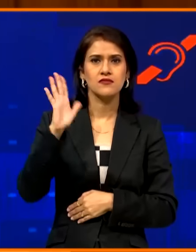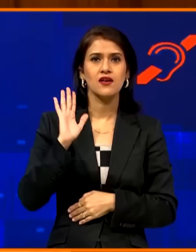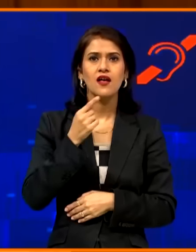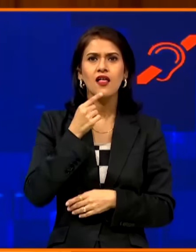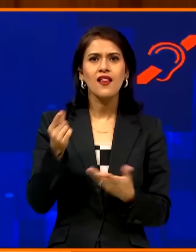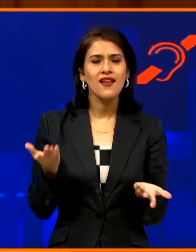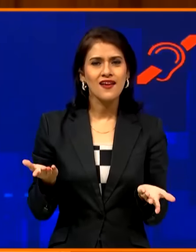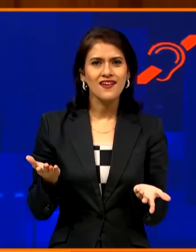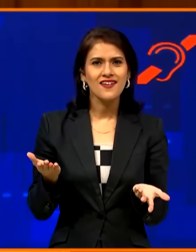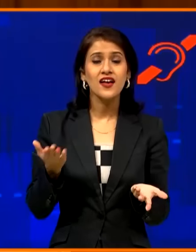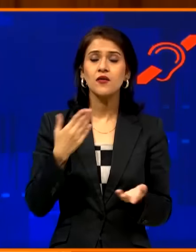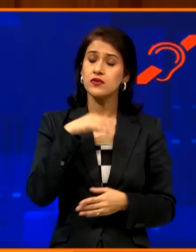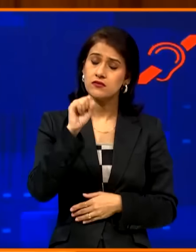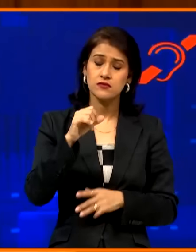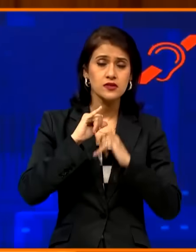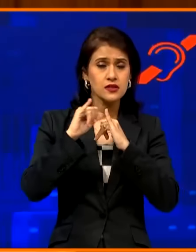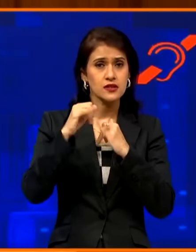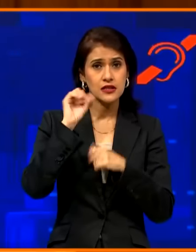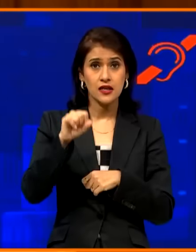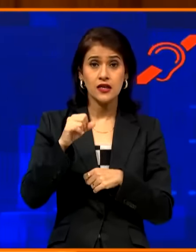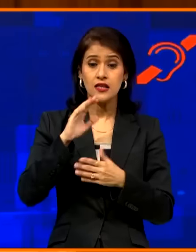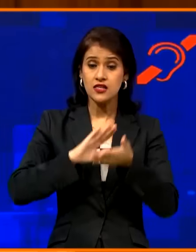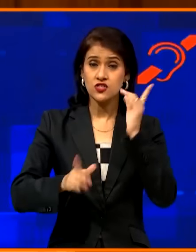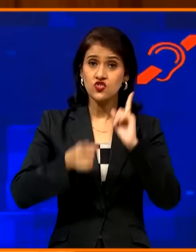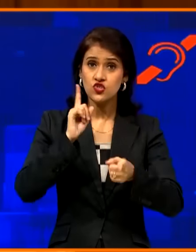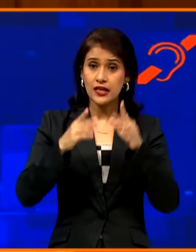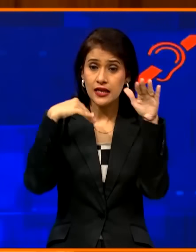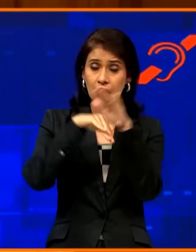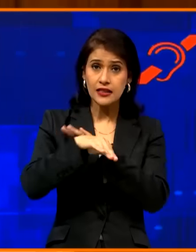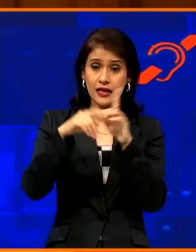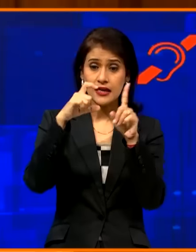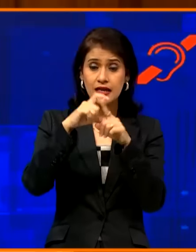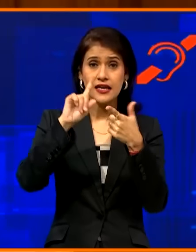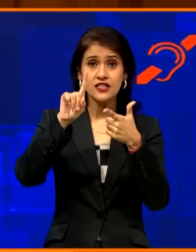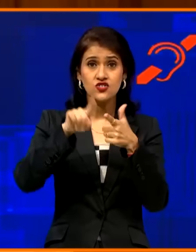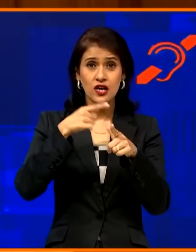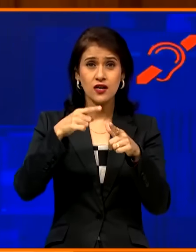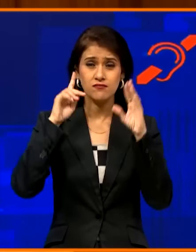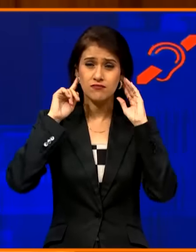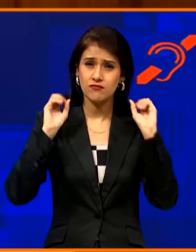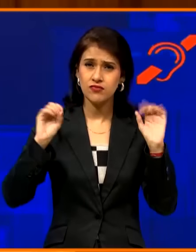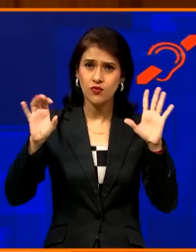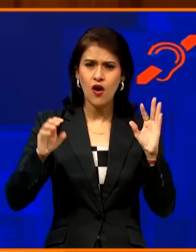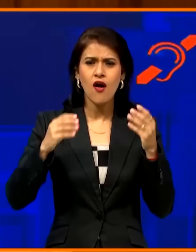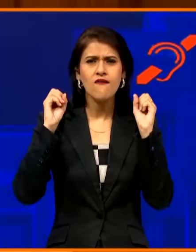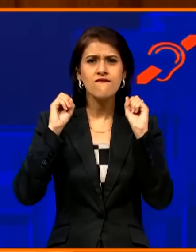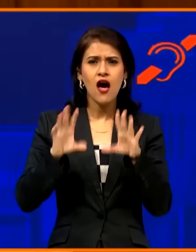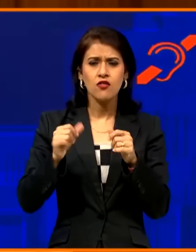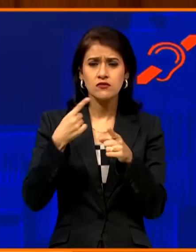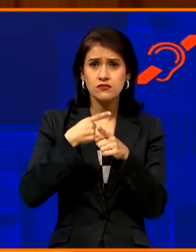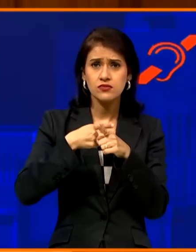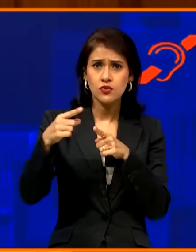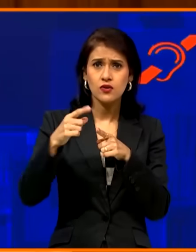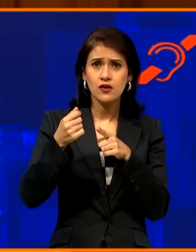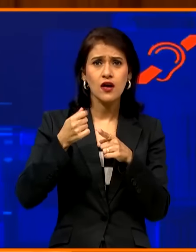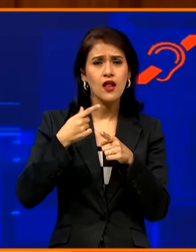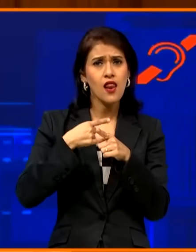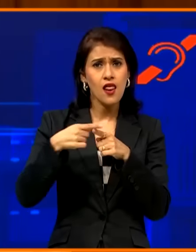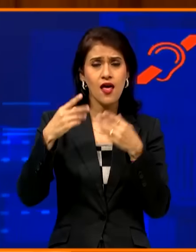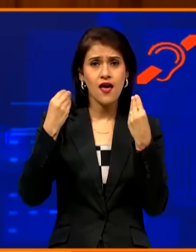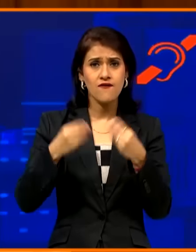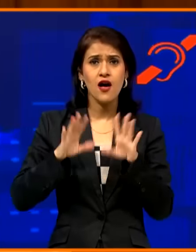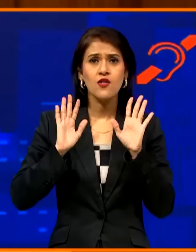के जिस शादी में डीजे होगा जिस शादी में जरूरत से ज्यादा खर्चा किया जाएगा जिस शादी में जरूरत